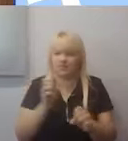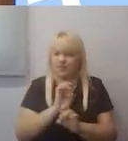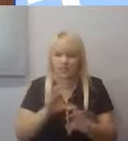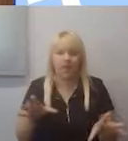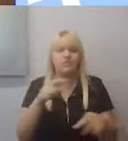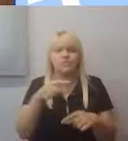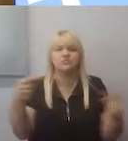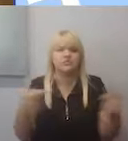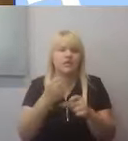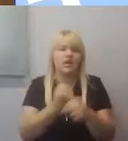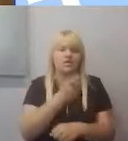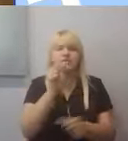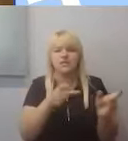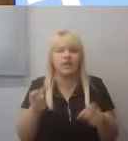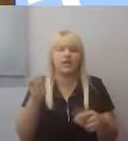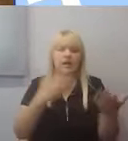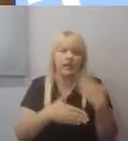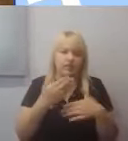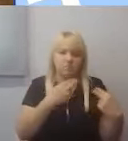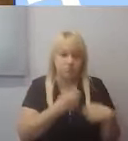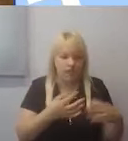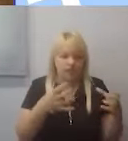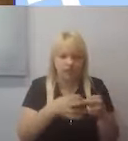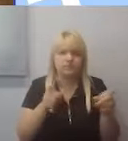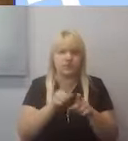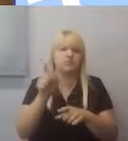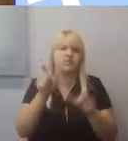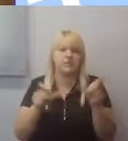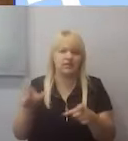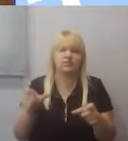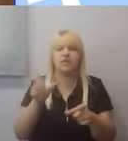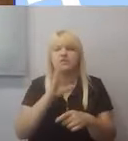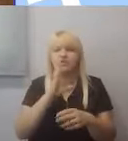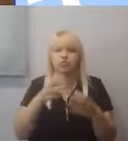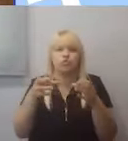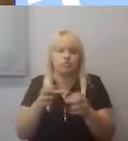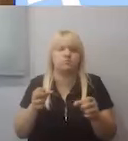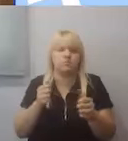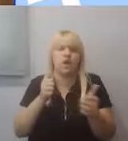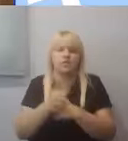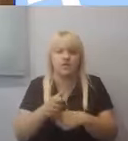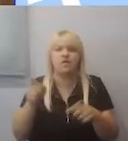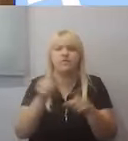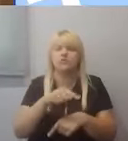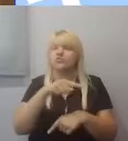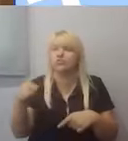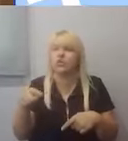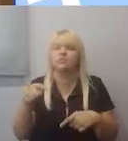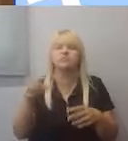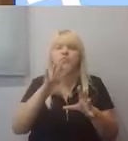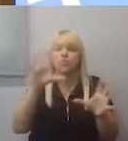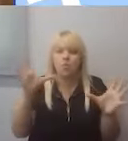biedrības ja gan gan tās biedrības kas pārstāv dažādas sieviešu grupas ja k tiem kopā varētu arī šo te